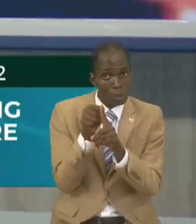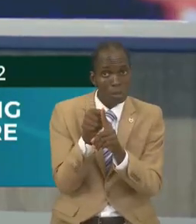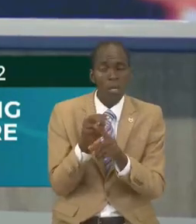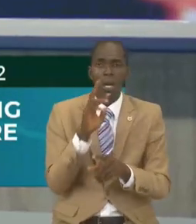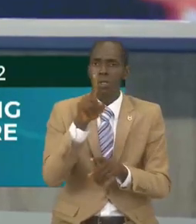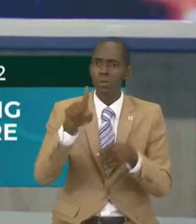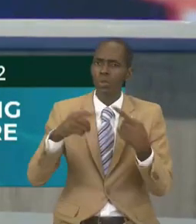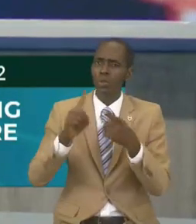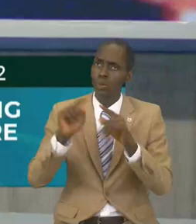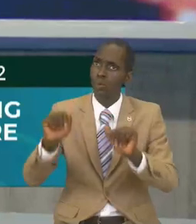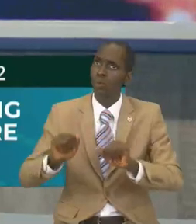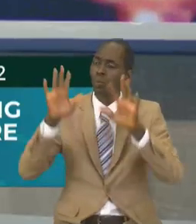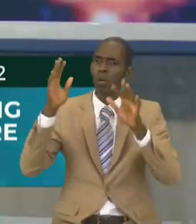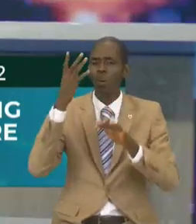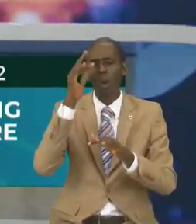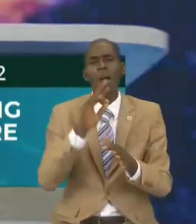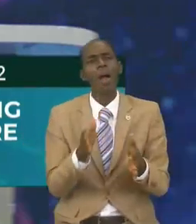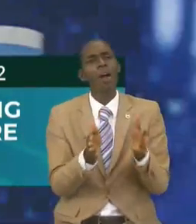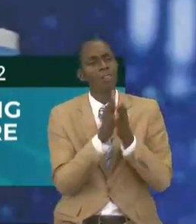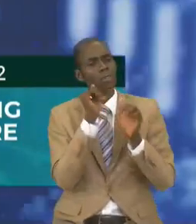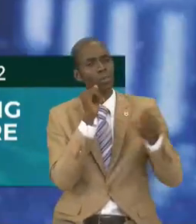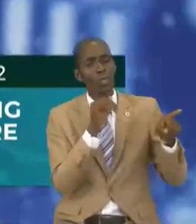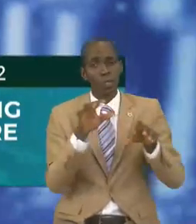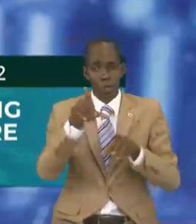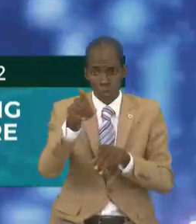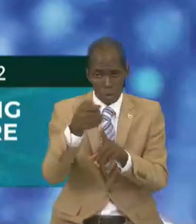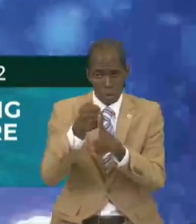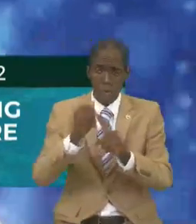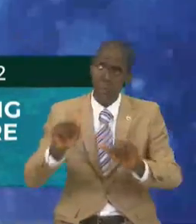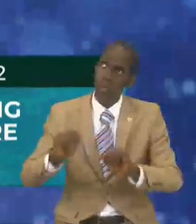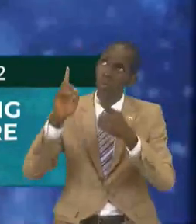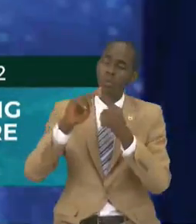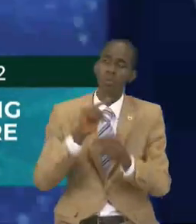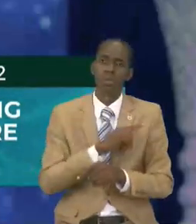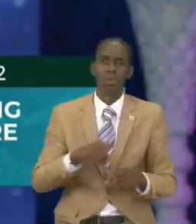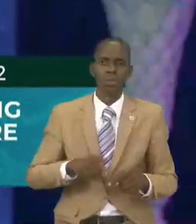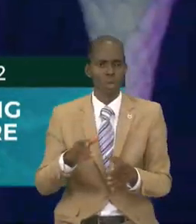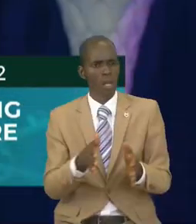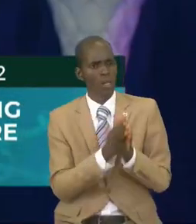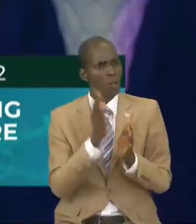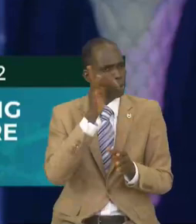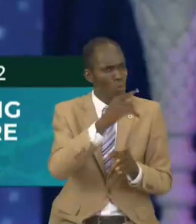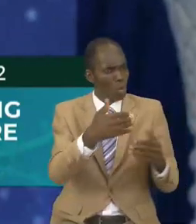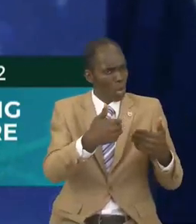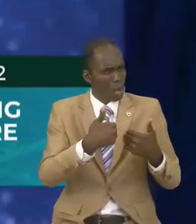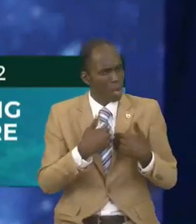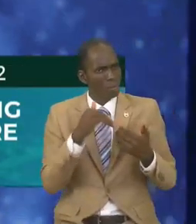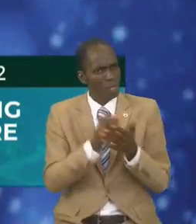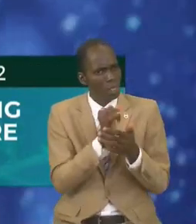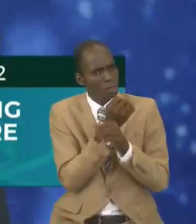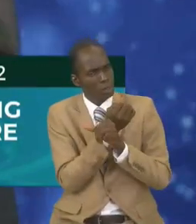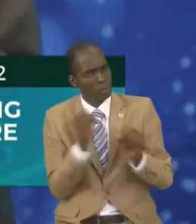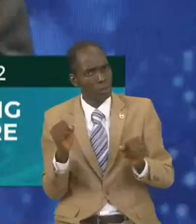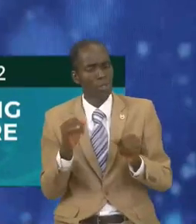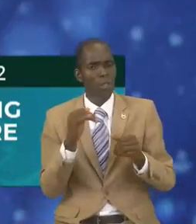que tu vas te soumettre au Seigneur? Pourquoi tu lui demandes? Toi, soumets-toi au Seigneur. Est-ce que toi, tu veux avoir le salut, la